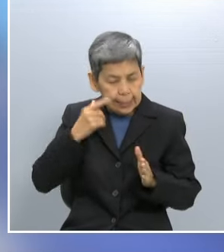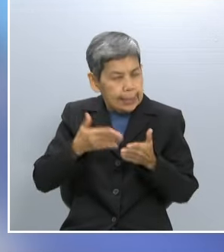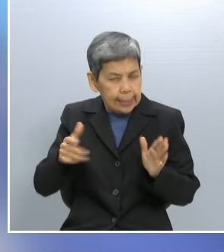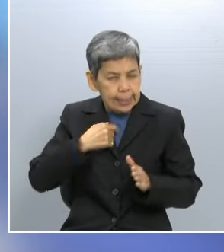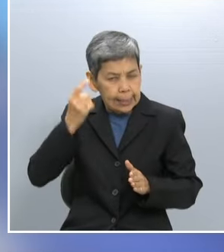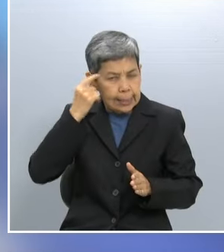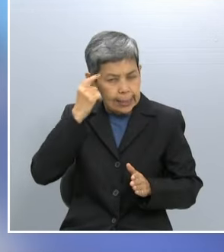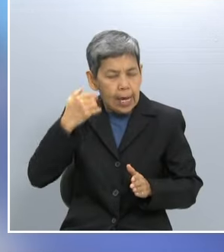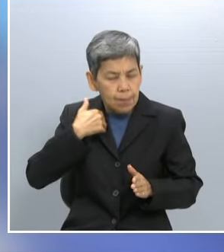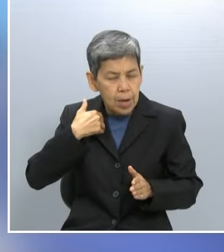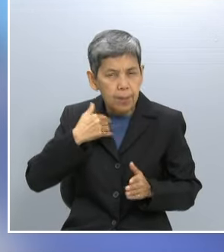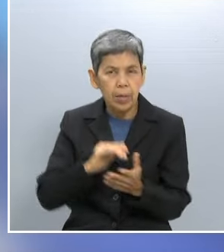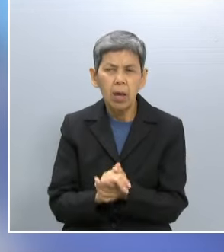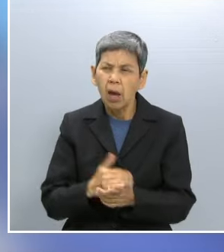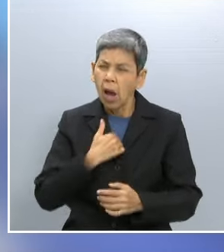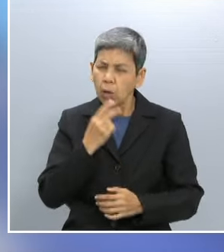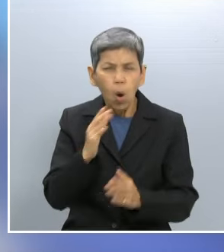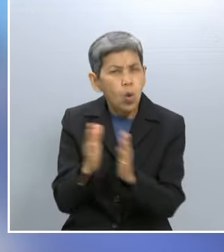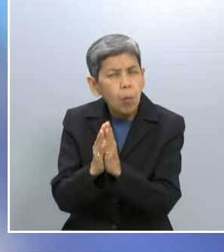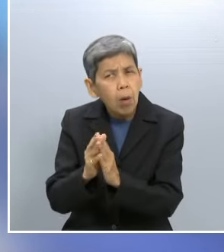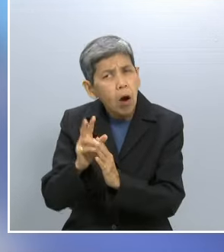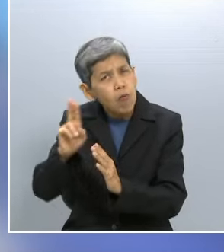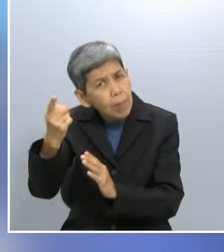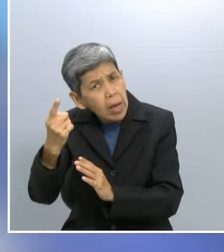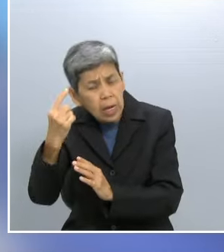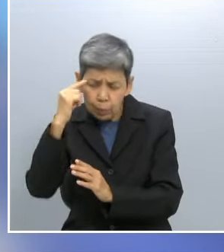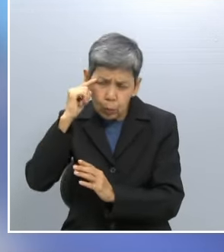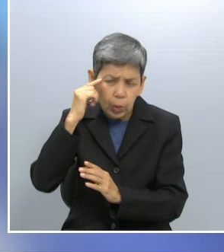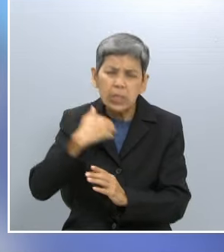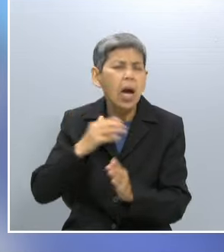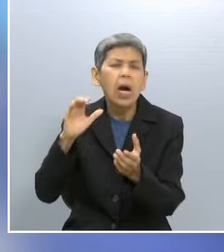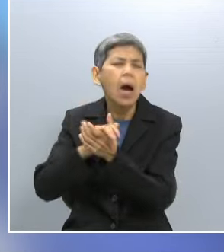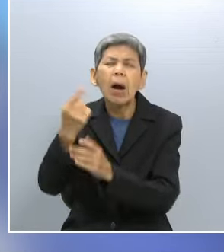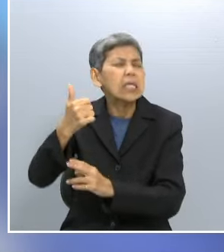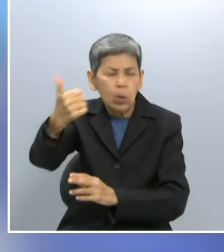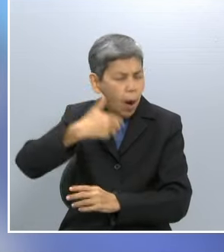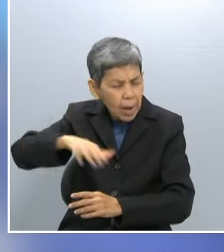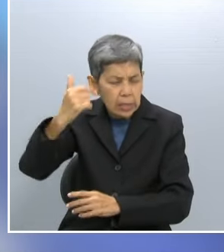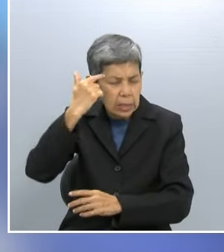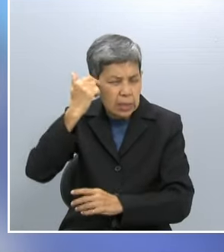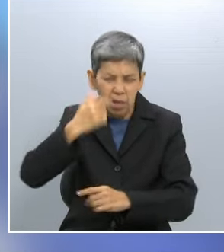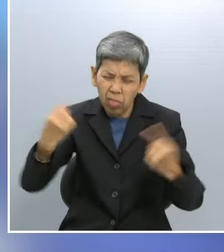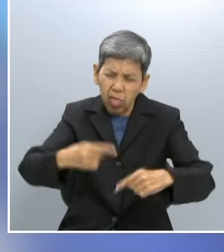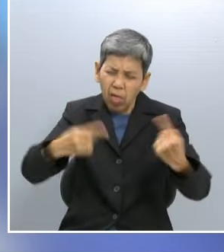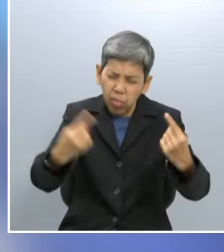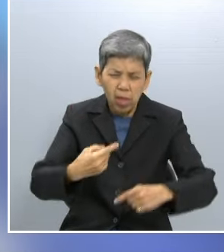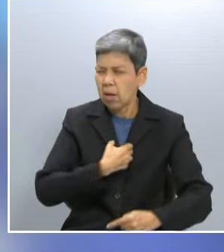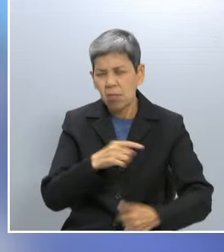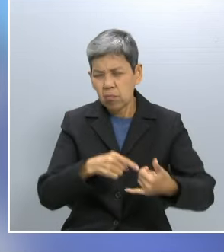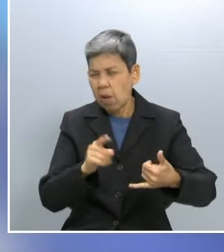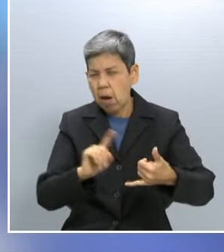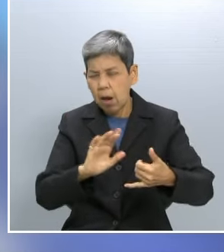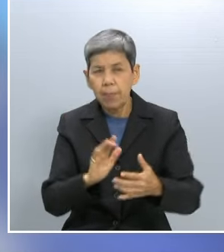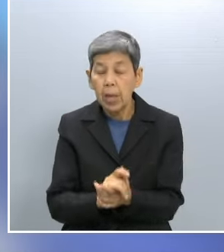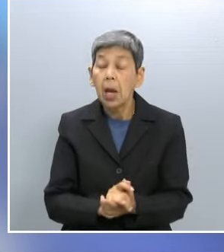แล้วเหมือนกับจะไปอยู่กับคนอื่นหรือเปล่าคืออยากให้นุ่นไปมีสามีใหม่สักทีนะฮะคือจะได้ไม่ต้องทนอยู่กับคนแบบนี้นะครับ